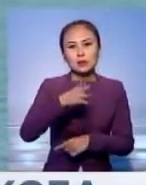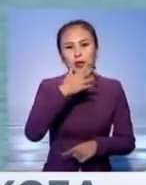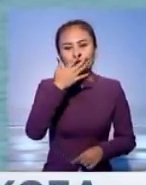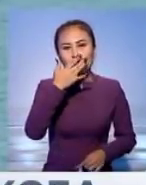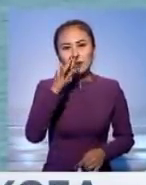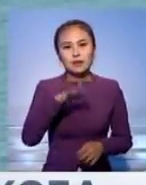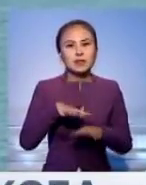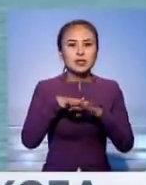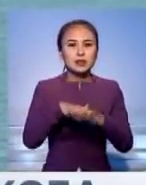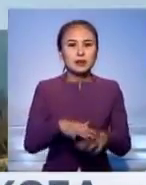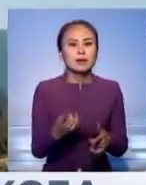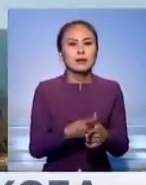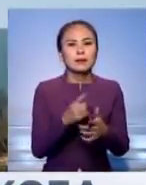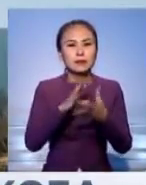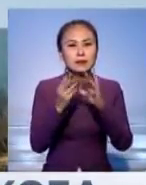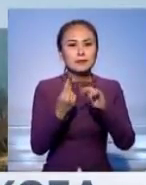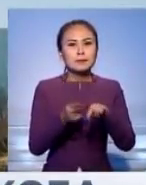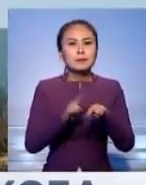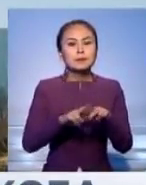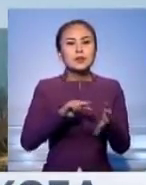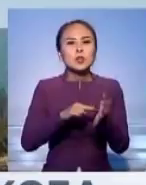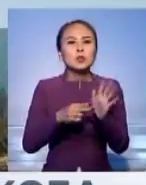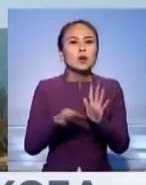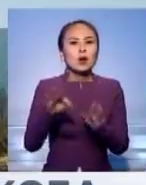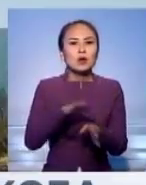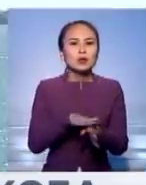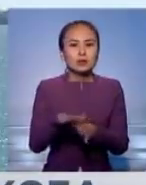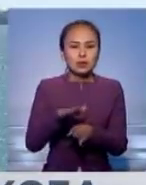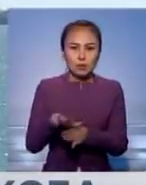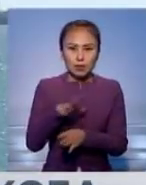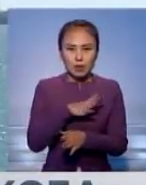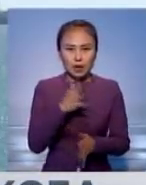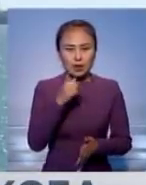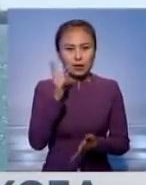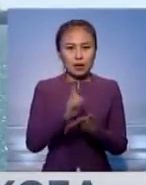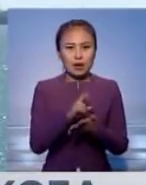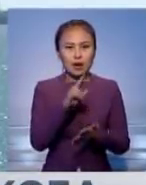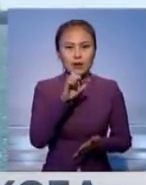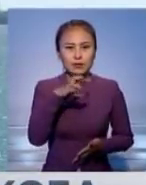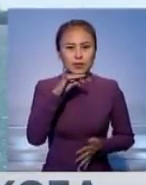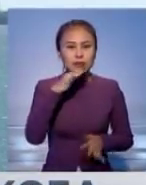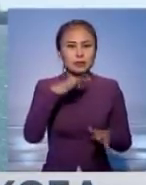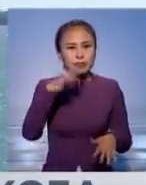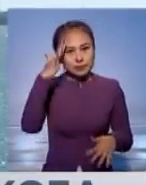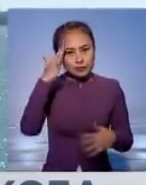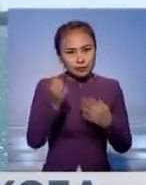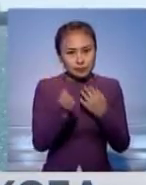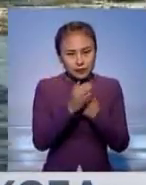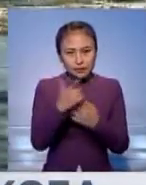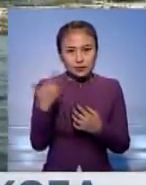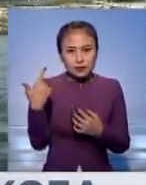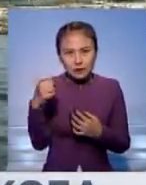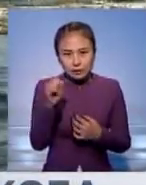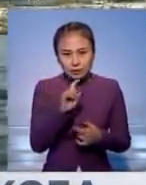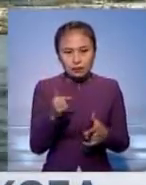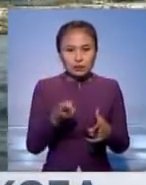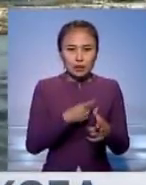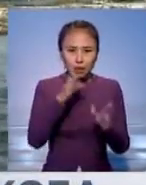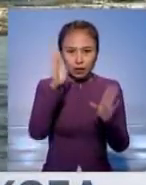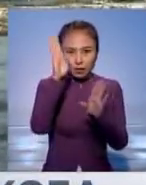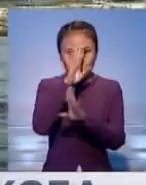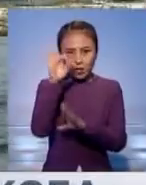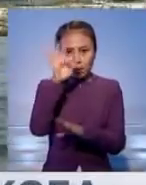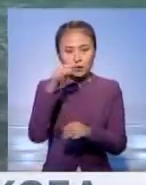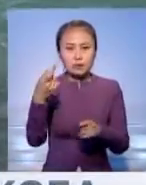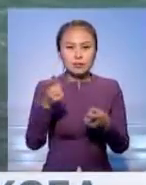шетелдік инвесторлар өңірде ірі инфрақұрылымдық жобаларды жүзеге асыруға ұмтылады. Әсіресе Каспий теңізіндегі мұнай және газ ресурстарын игеру,